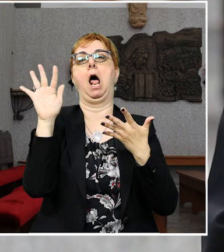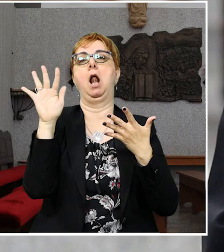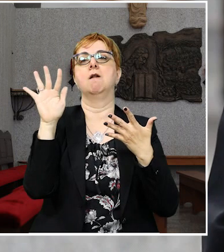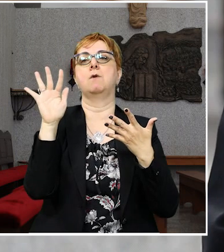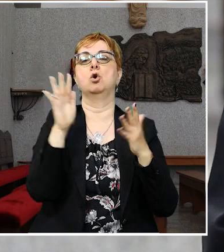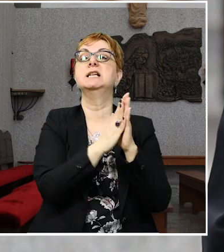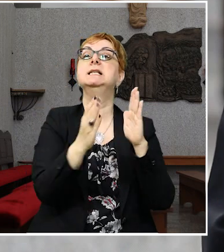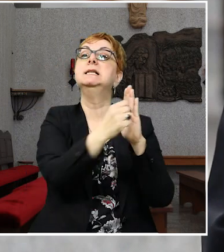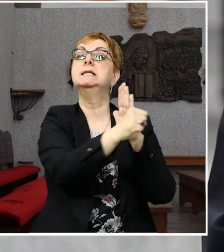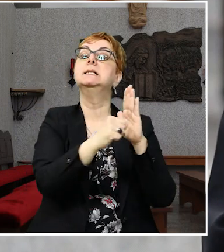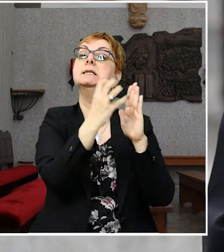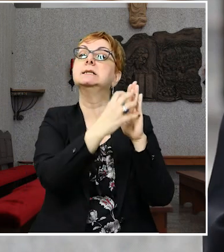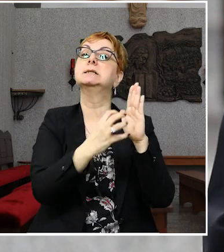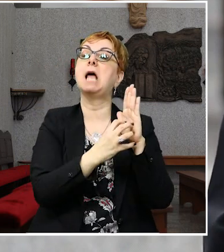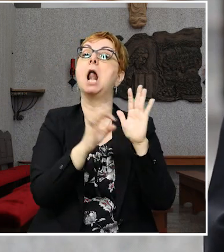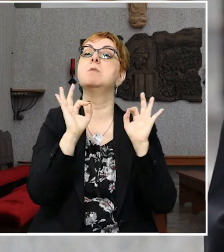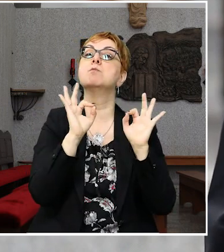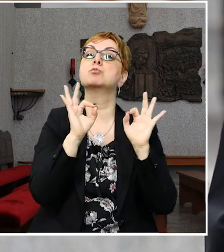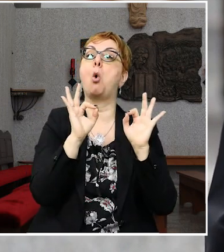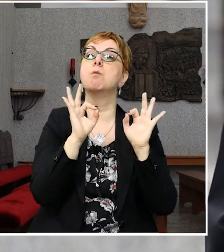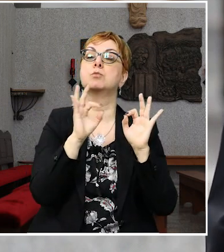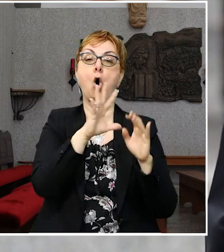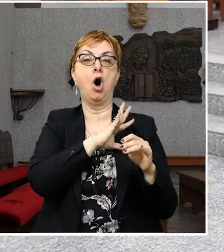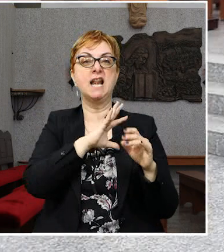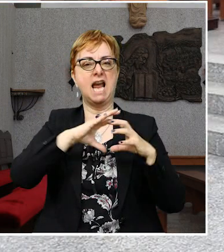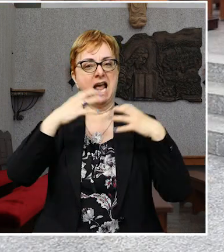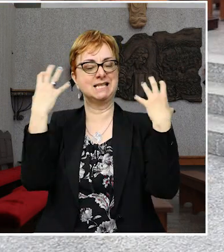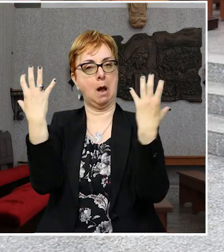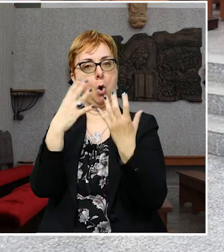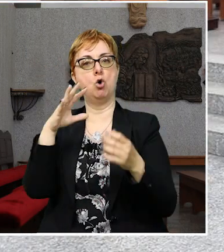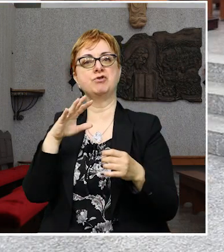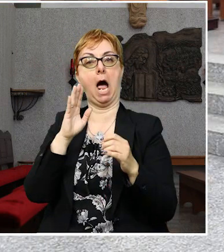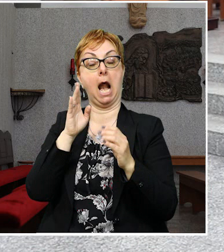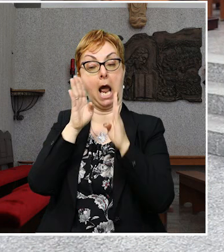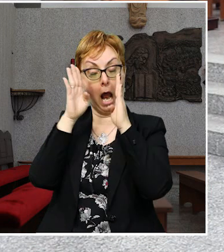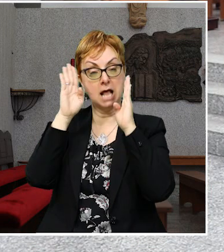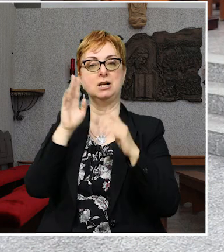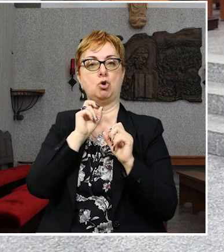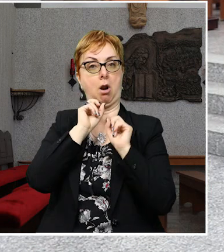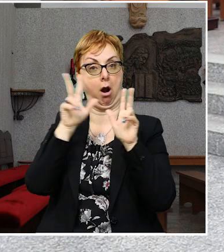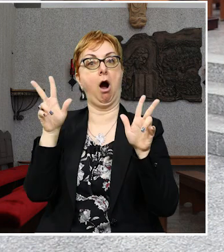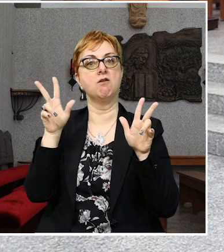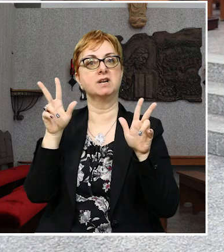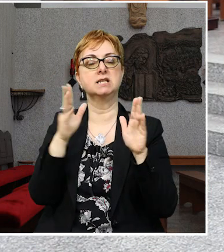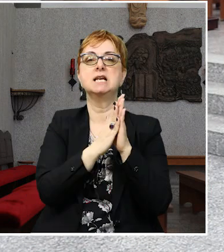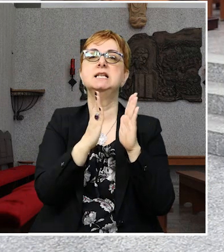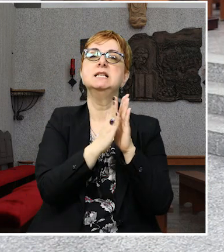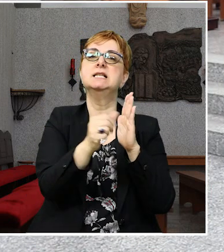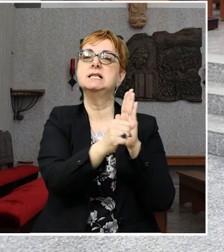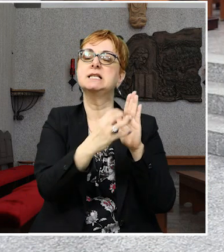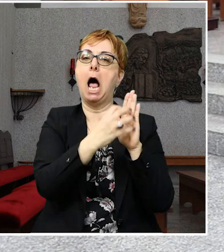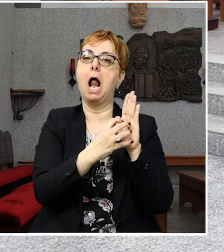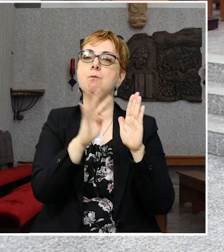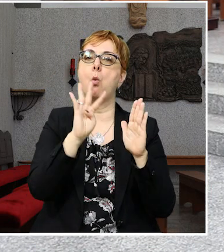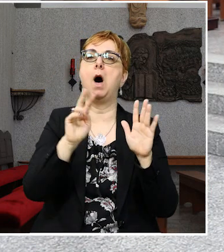salmi ammoniscono sul pericolo delle ricchezze mondane. Dice così il Salmo 48, «Perché